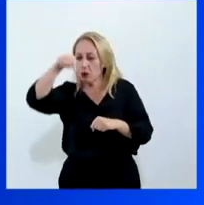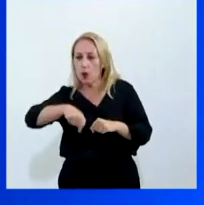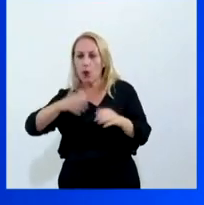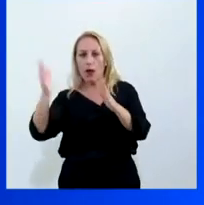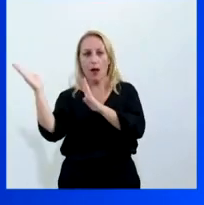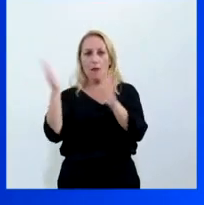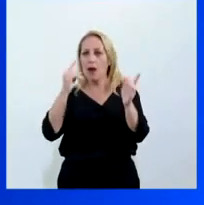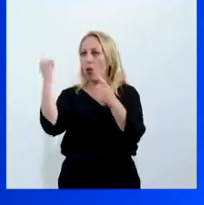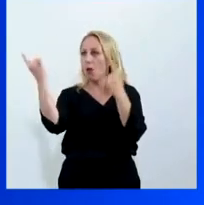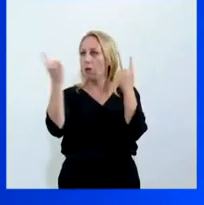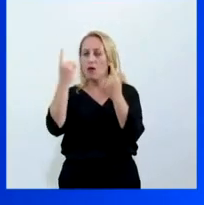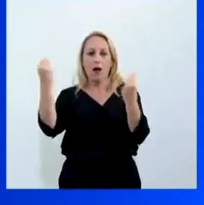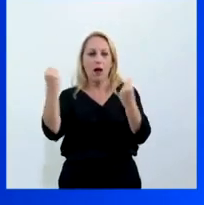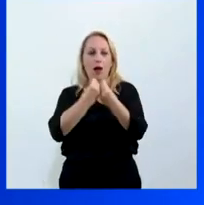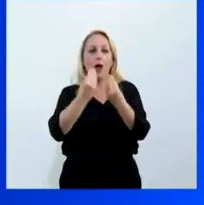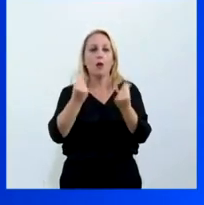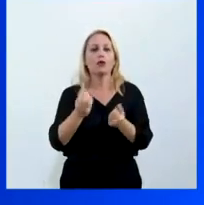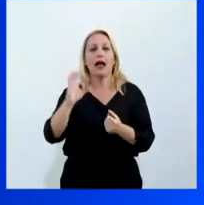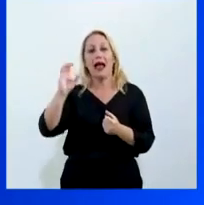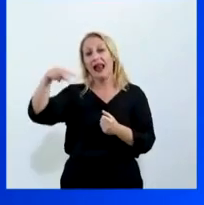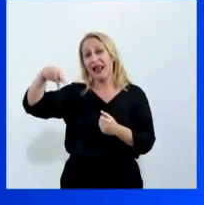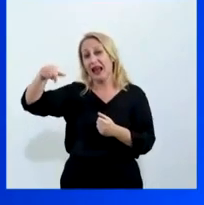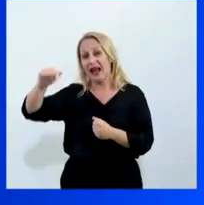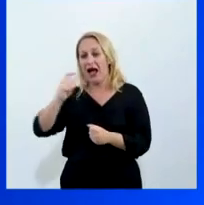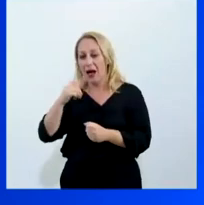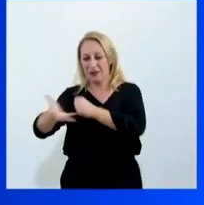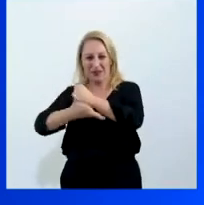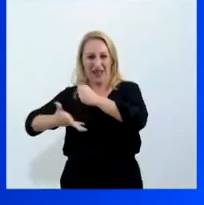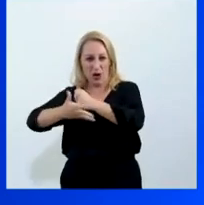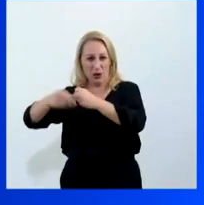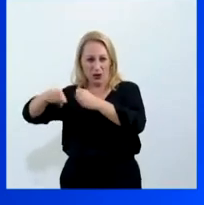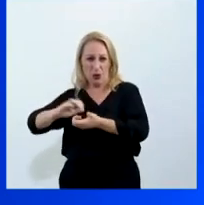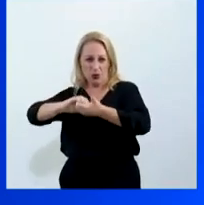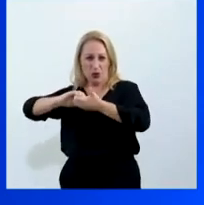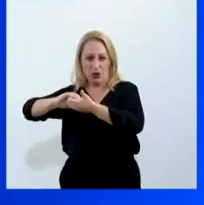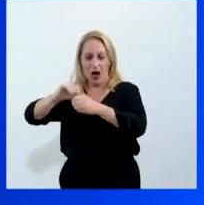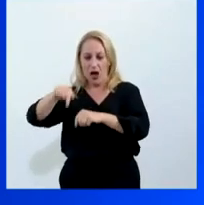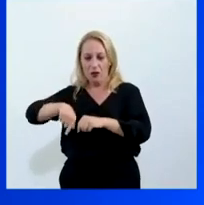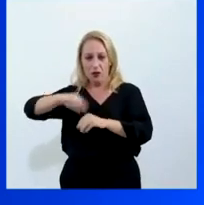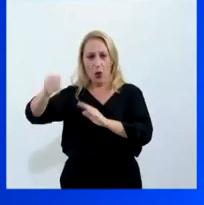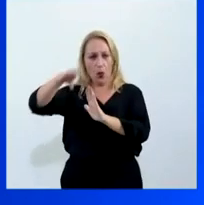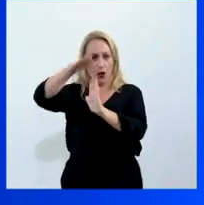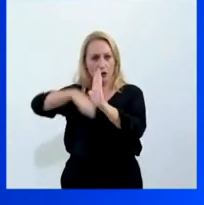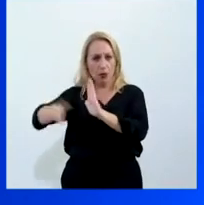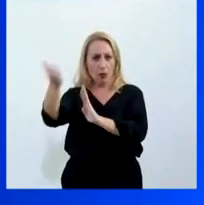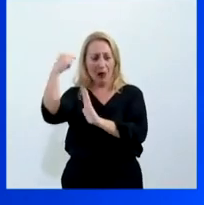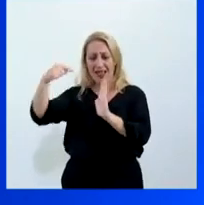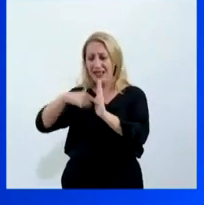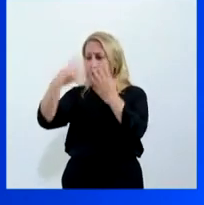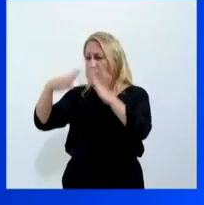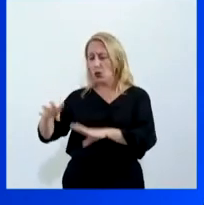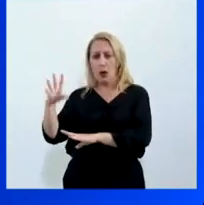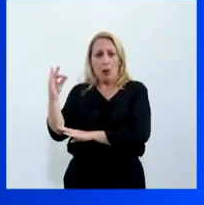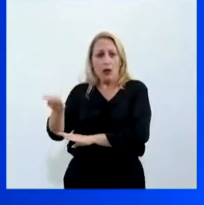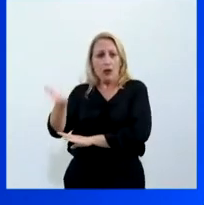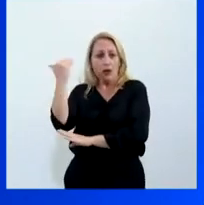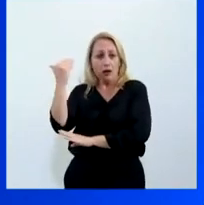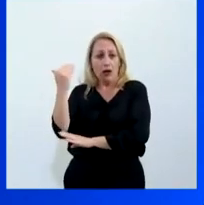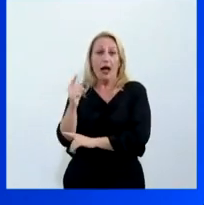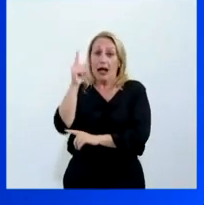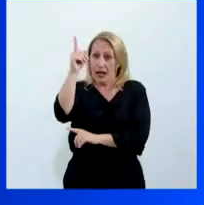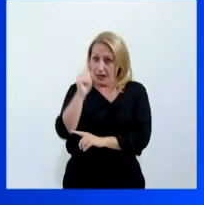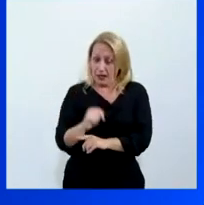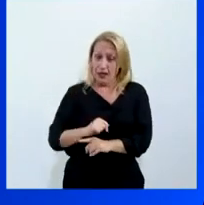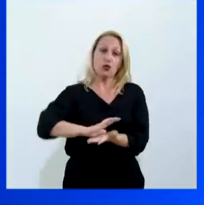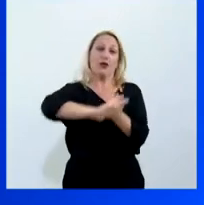των καιρών. Ο κανονισμός του ΕΛΓΑ έρχεται από τη δεκαετία του 50, άλλες εποχές. Πρέπει να αποζημιώνουμε ενδεχομένως περισσότερες καταστροφές, αλλά